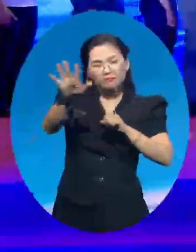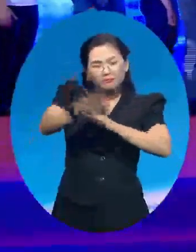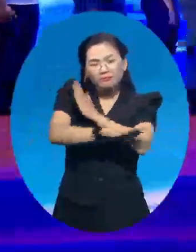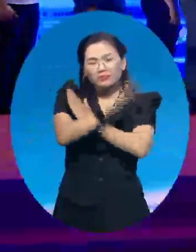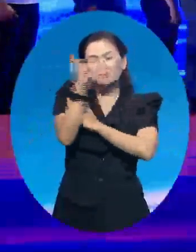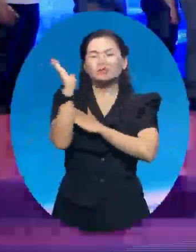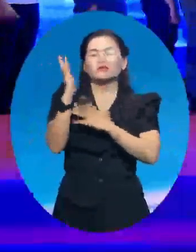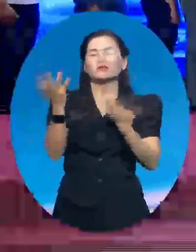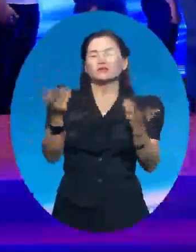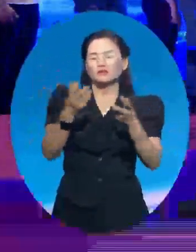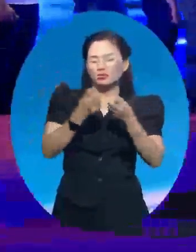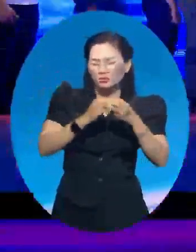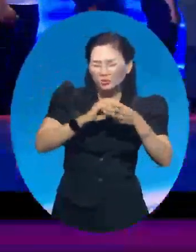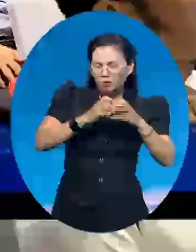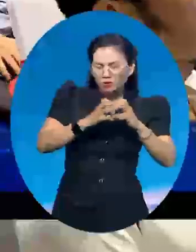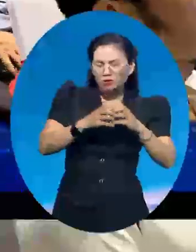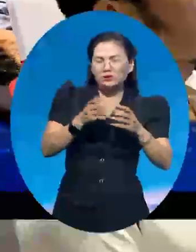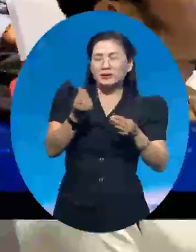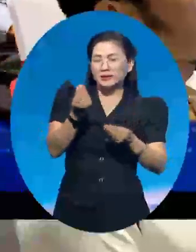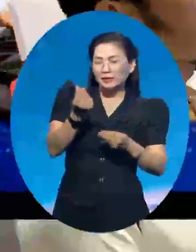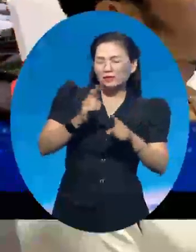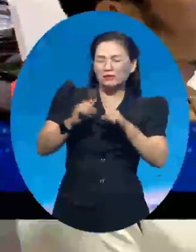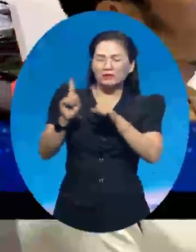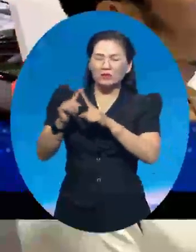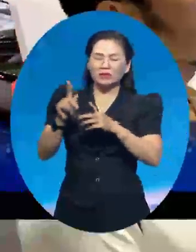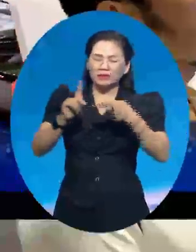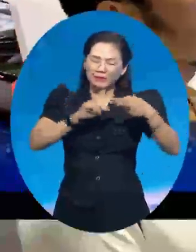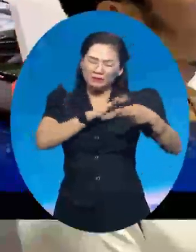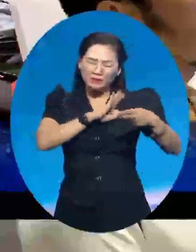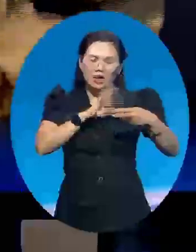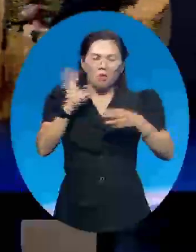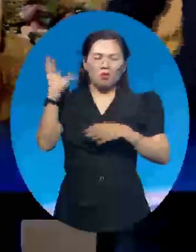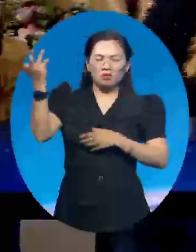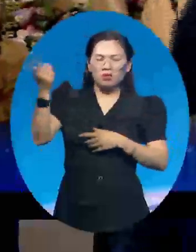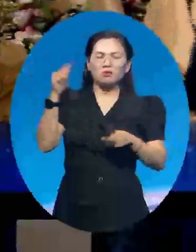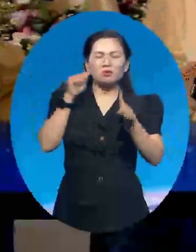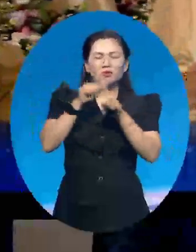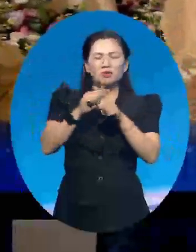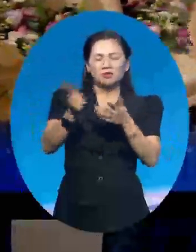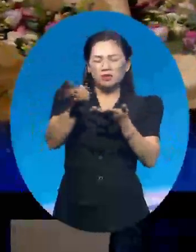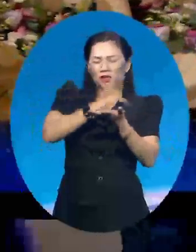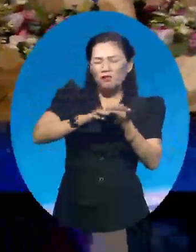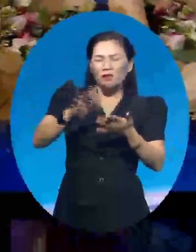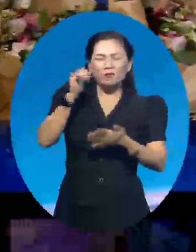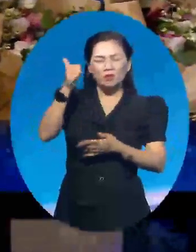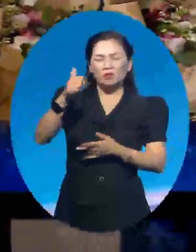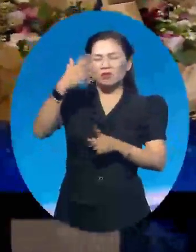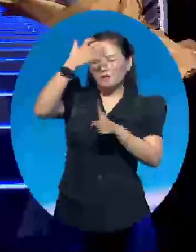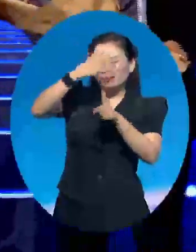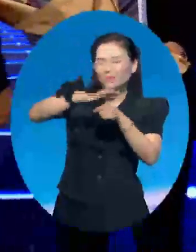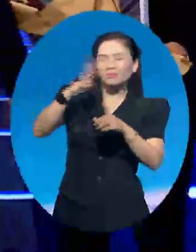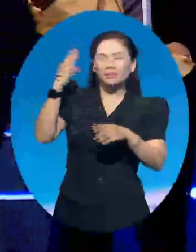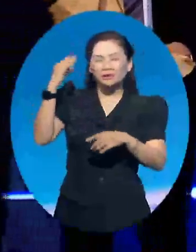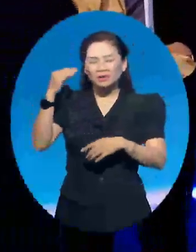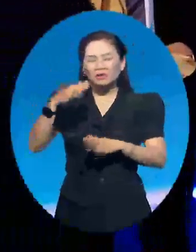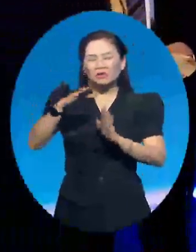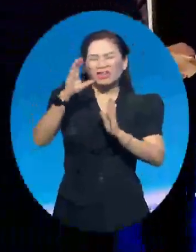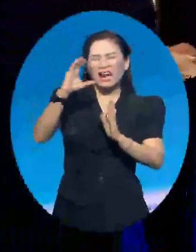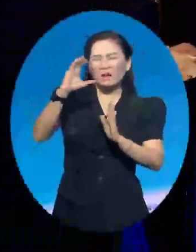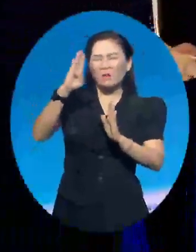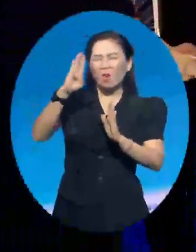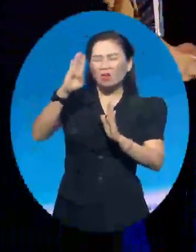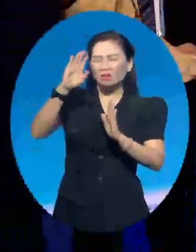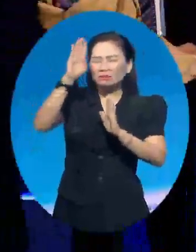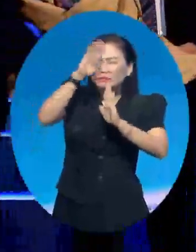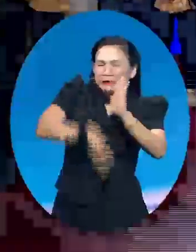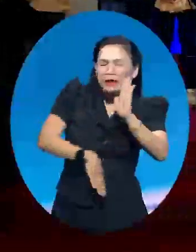học, tổ chức tài chính và đơn vị kiểm định quốc tế, kiến tạo những giải pháp đột phá, ứng dụng công nghệ xanh, giảm phát thải carbon, tổ chức các chương